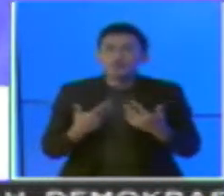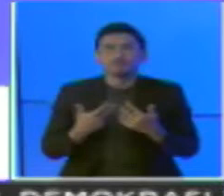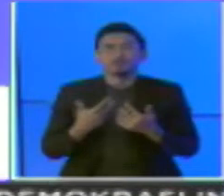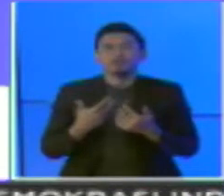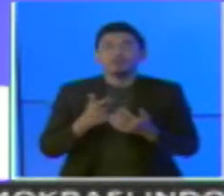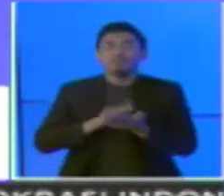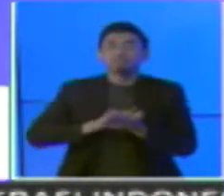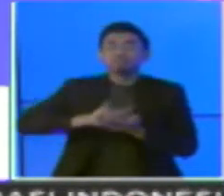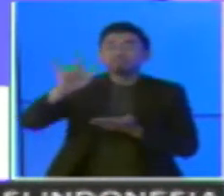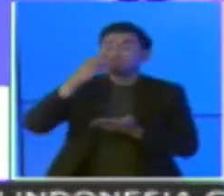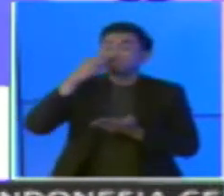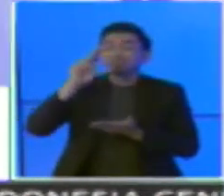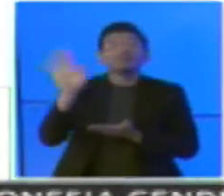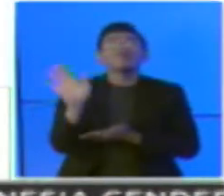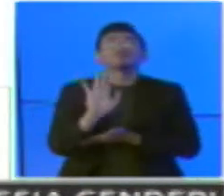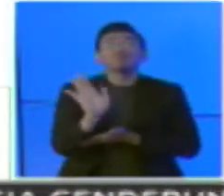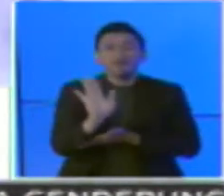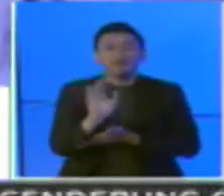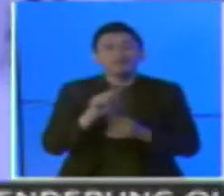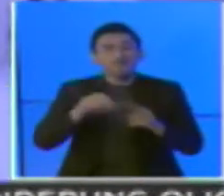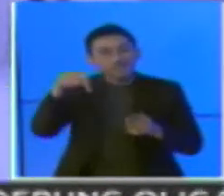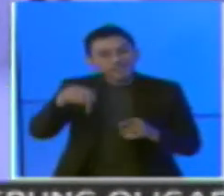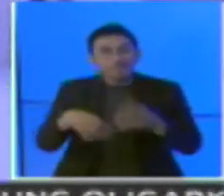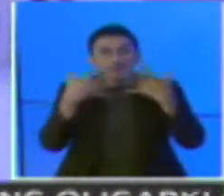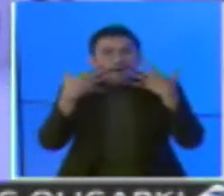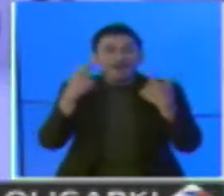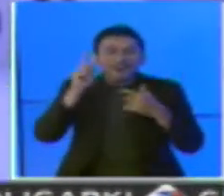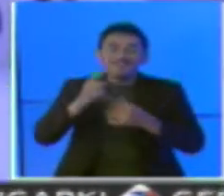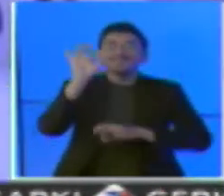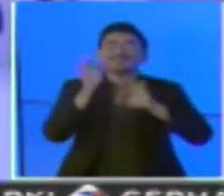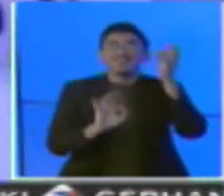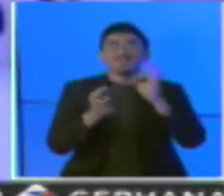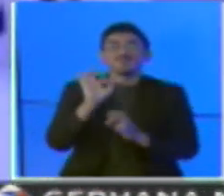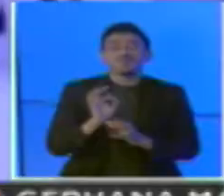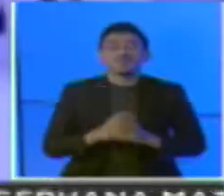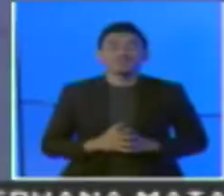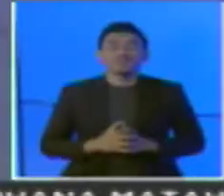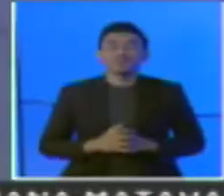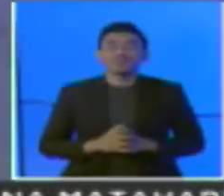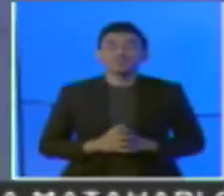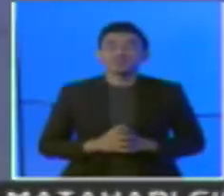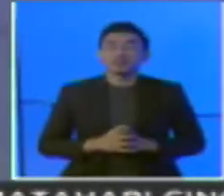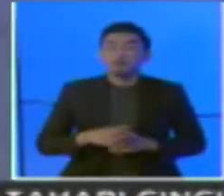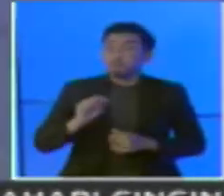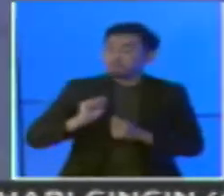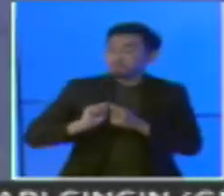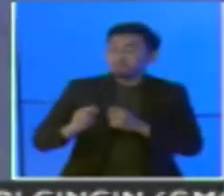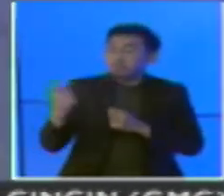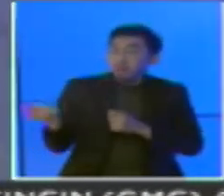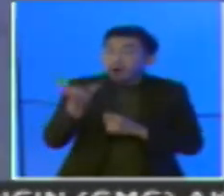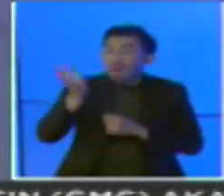di Malang. Tak perlu merogoh kocek dalam-dalam. Pengunjung hanya